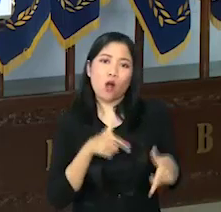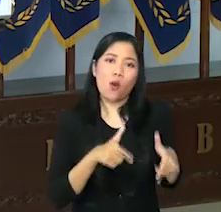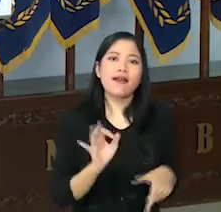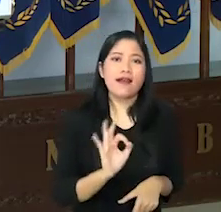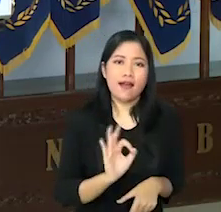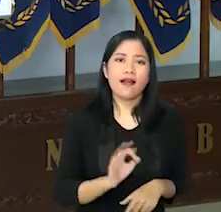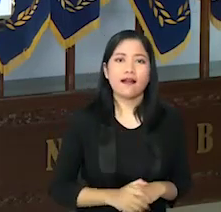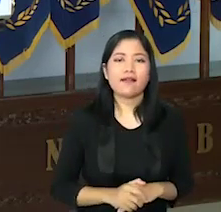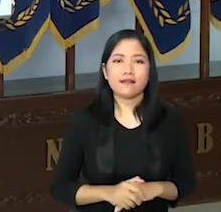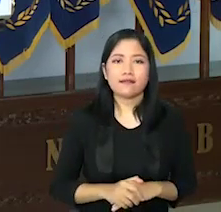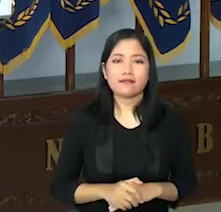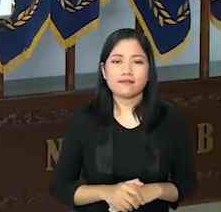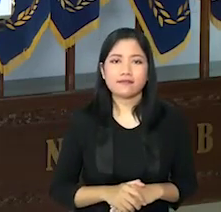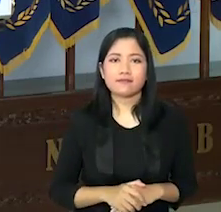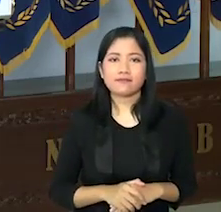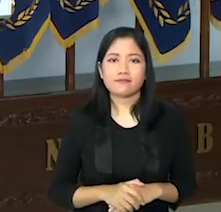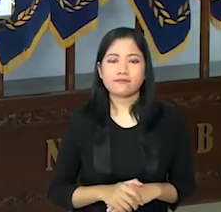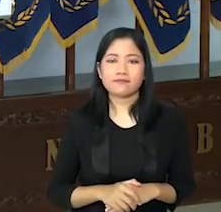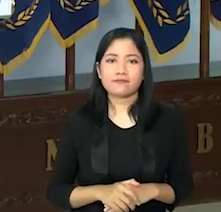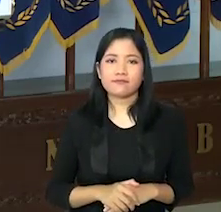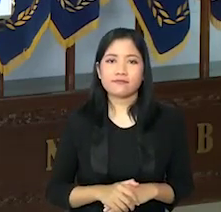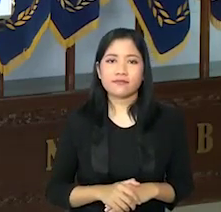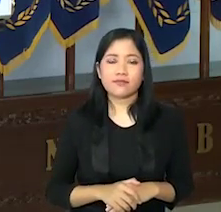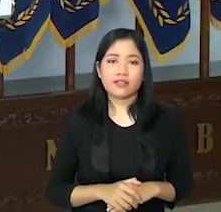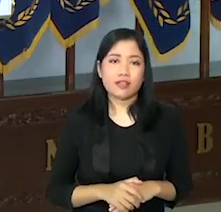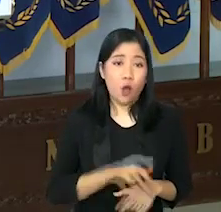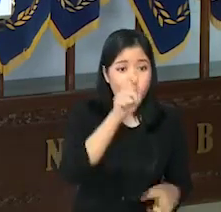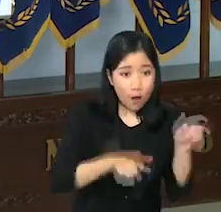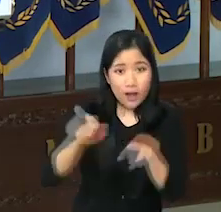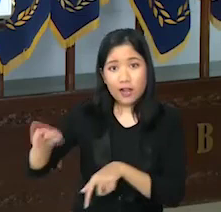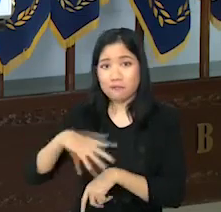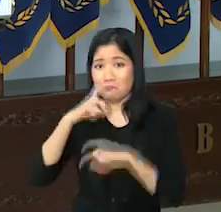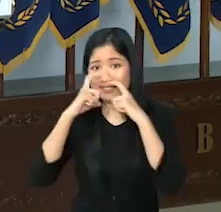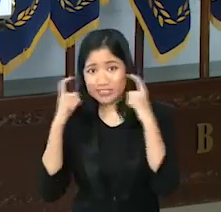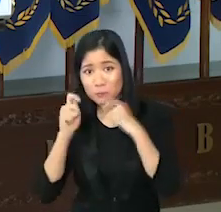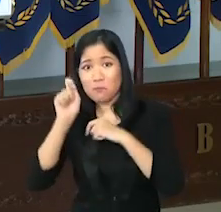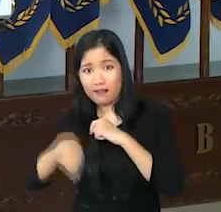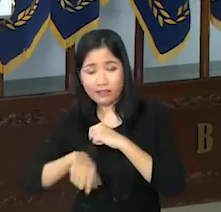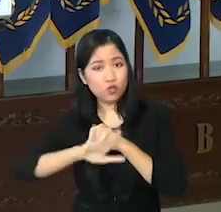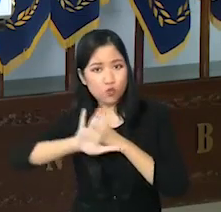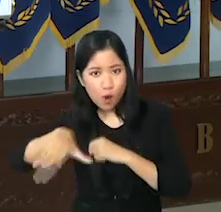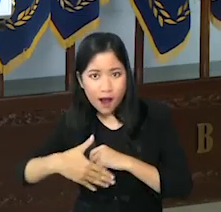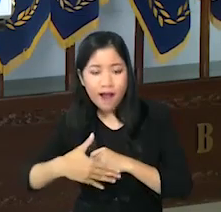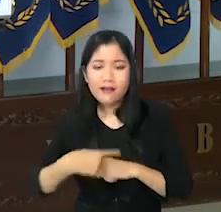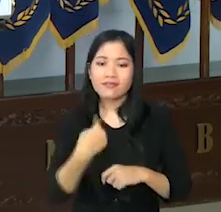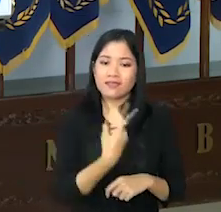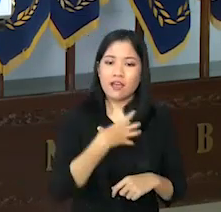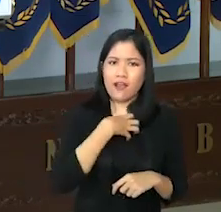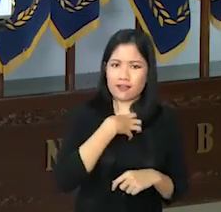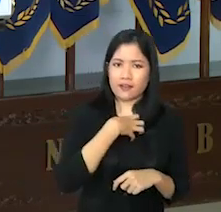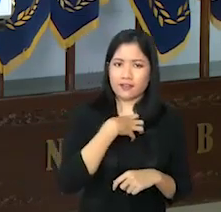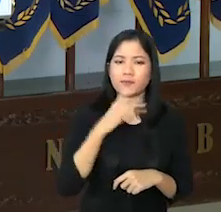Hai Oleh karena itu dengan semua memakai masker kita yakini kita akan